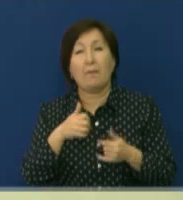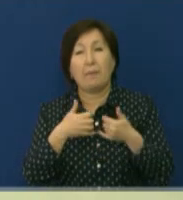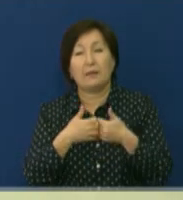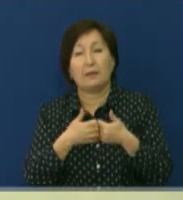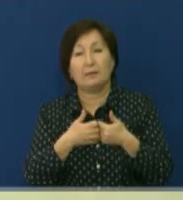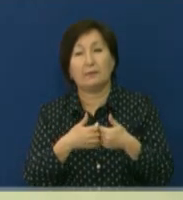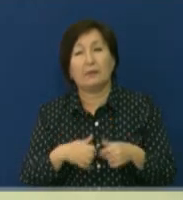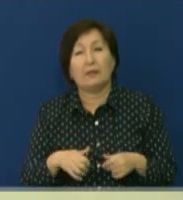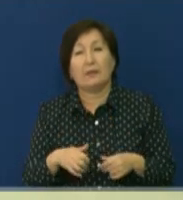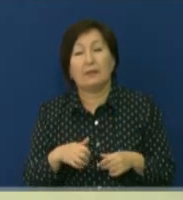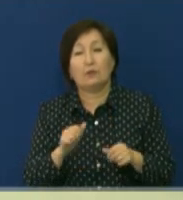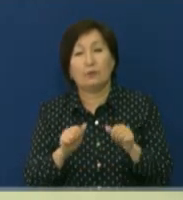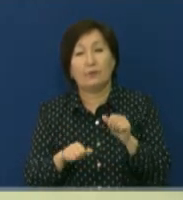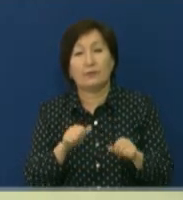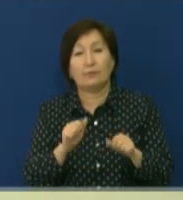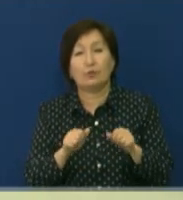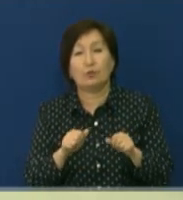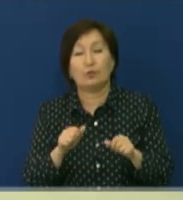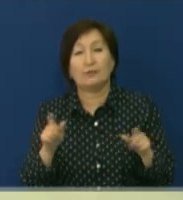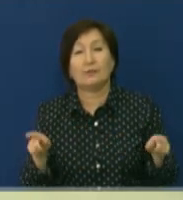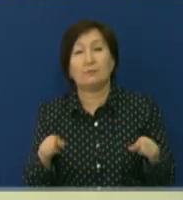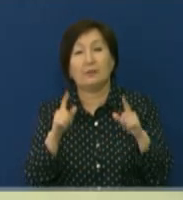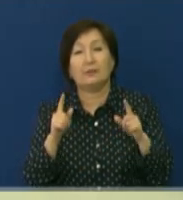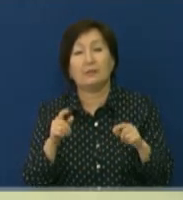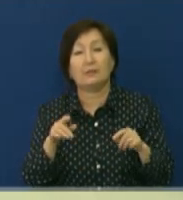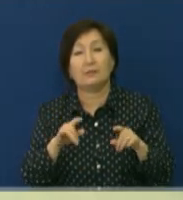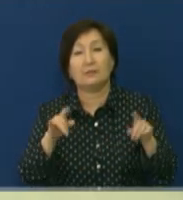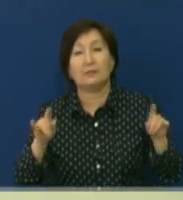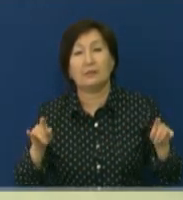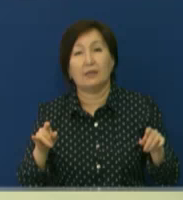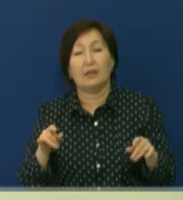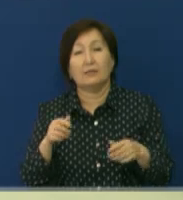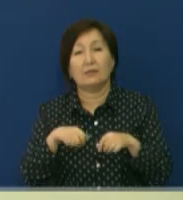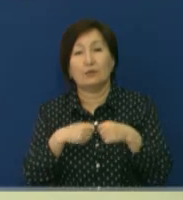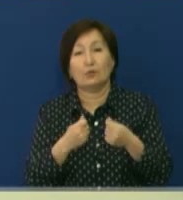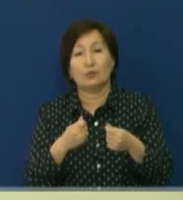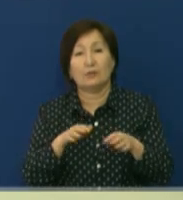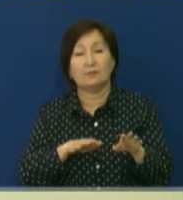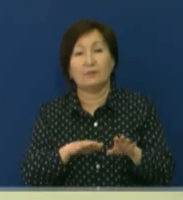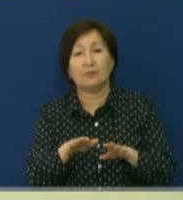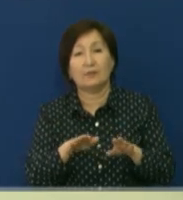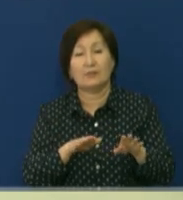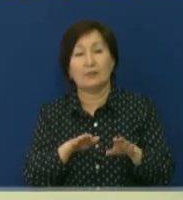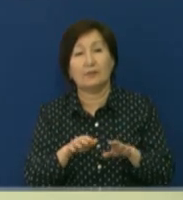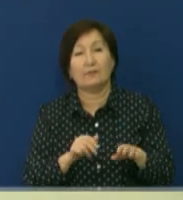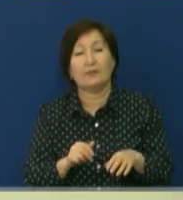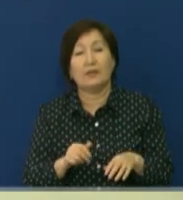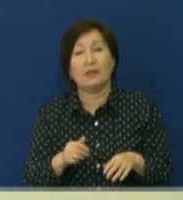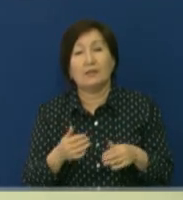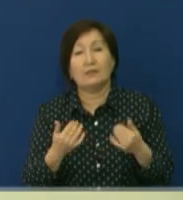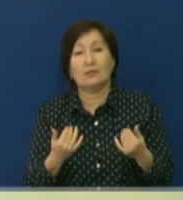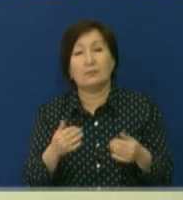возможность реабилитации детей с нарушением опорно-двигательного аппарата помогает правильно правильно